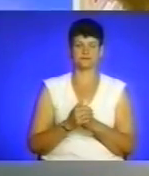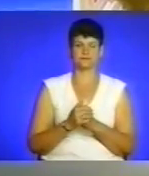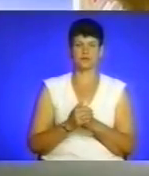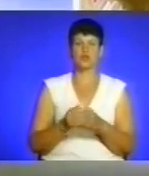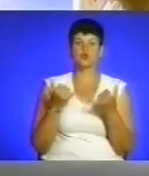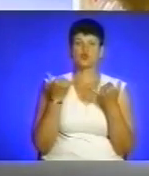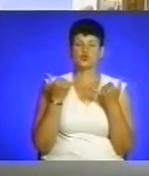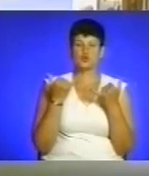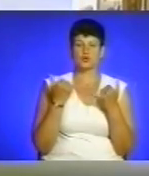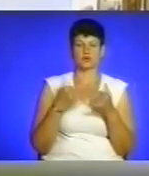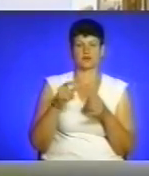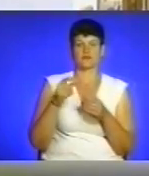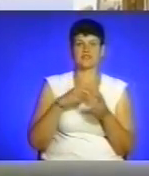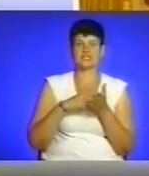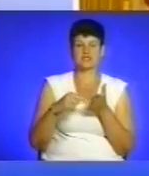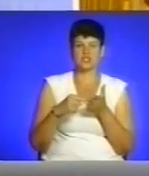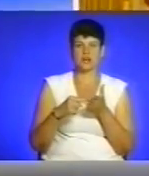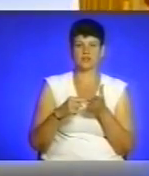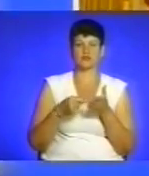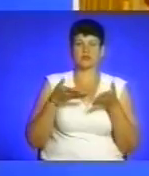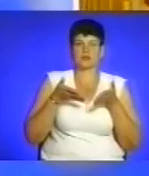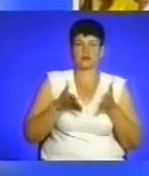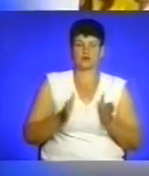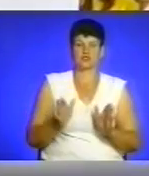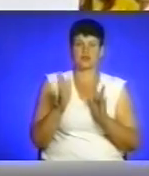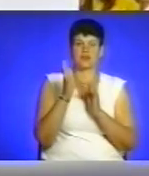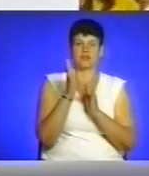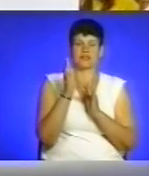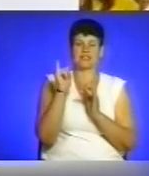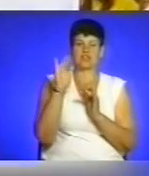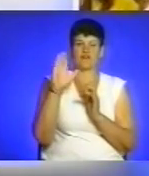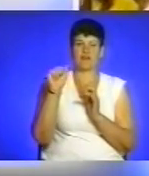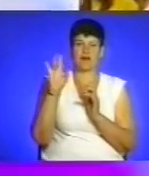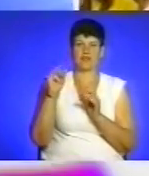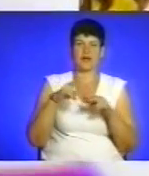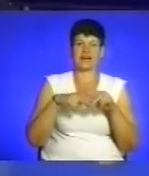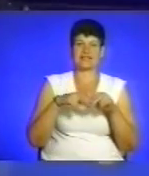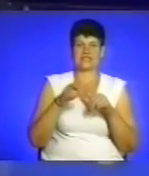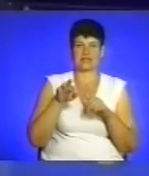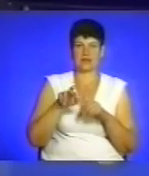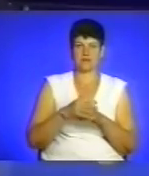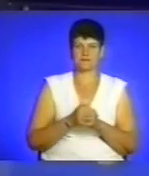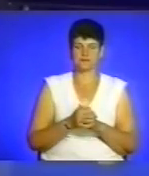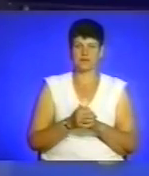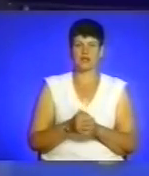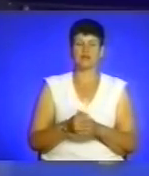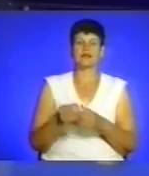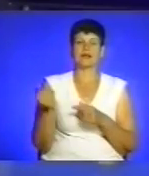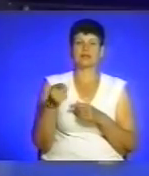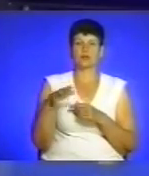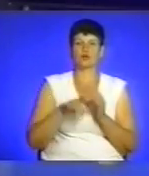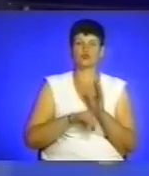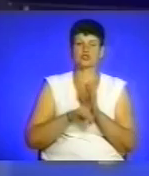Сьогодні християни відзначають Різдво Івана Хрестителя або Івана Предтечі. На Тернопільщині розпочалися